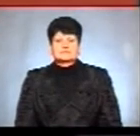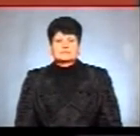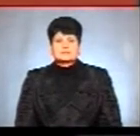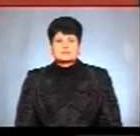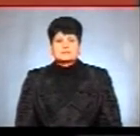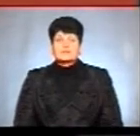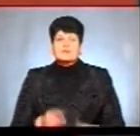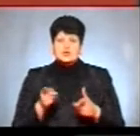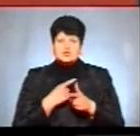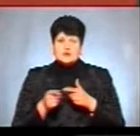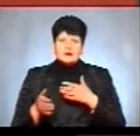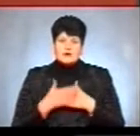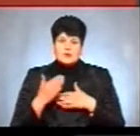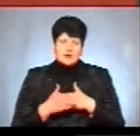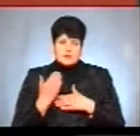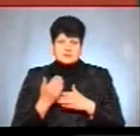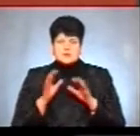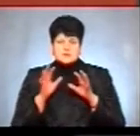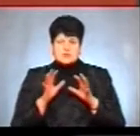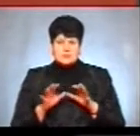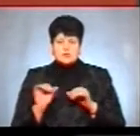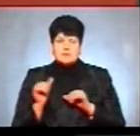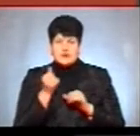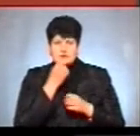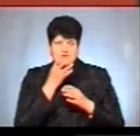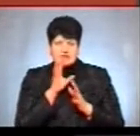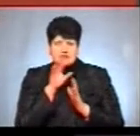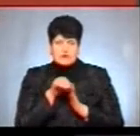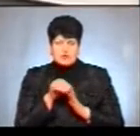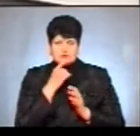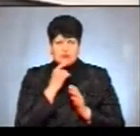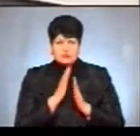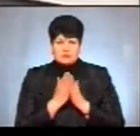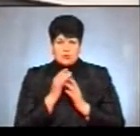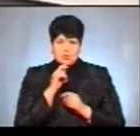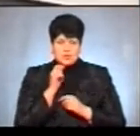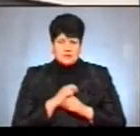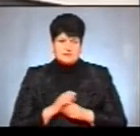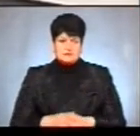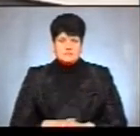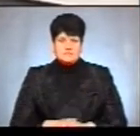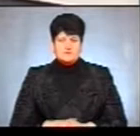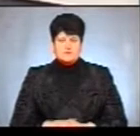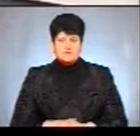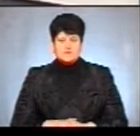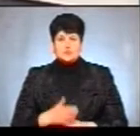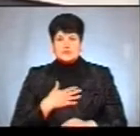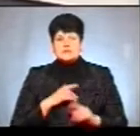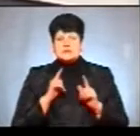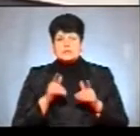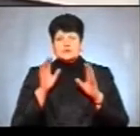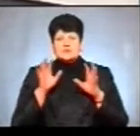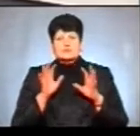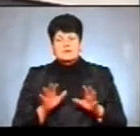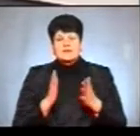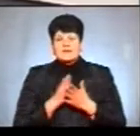Чи карається законом збір первоцвітів, які не занесені до Червоної книги України? В нас, згідно законодавства, є